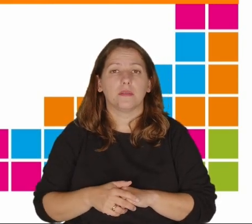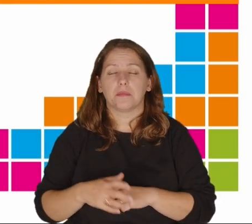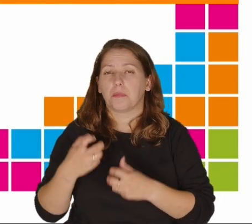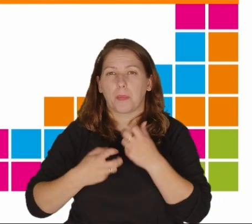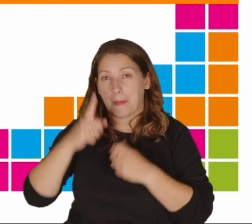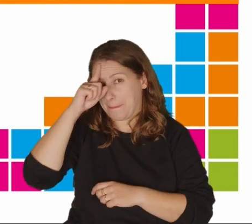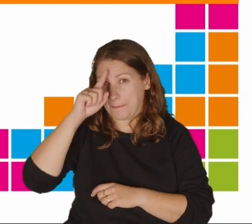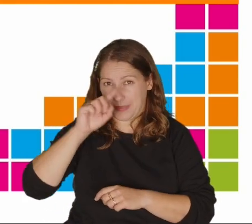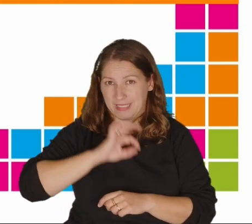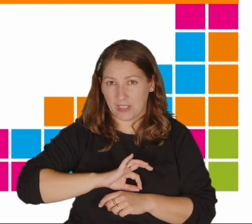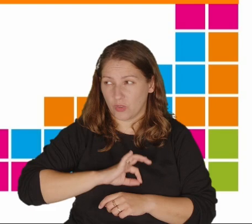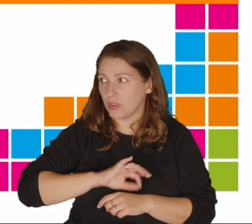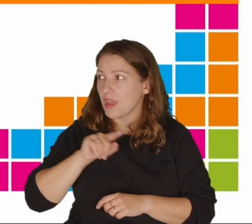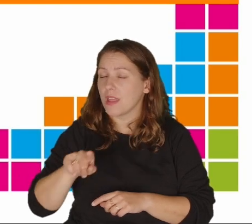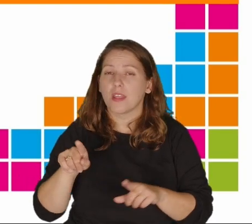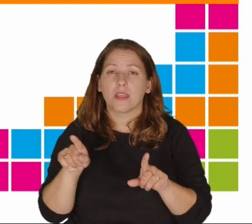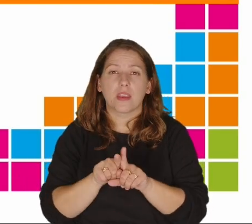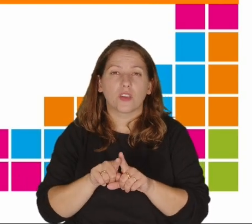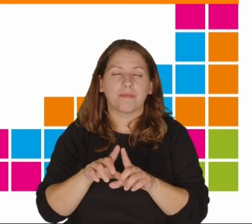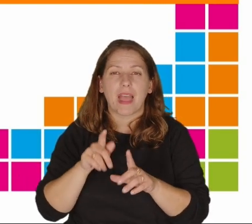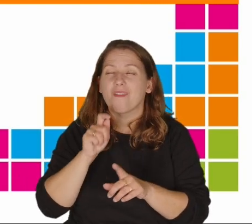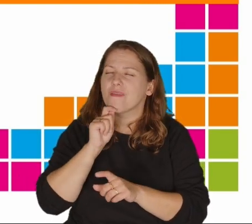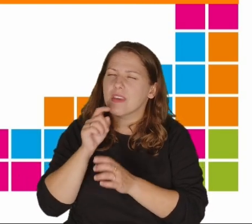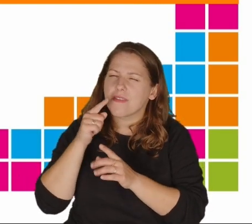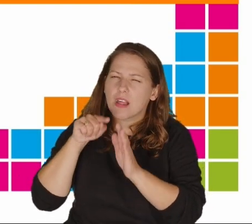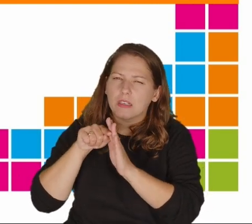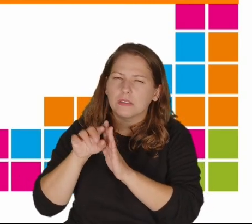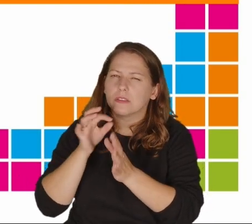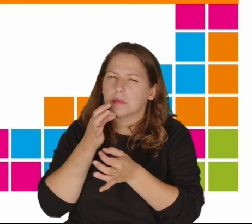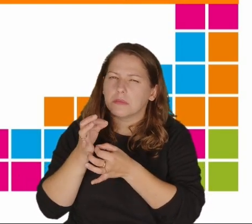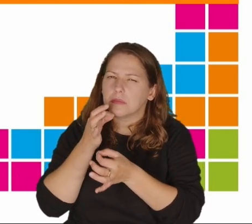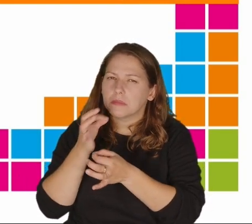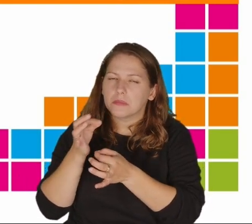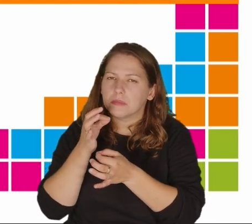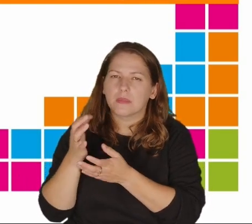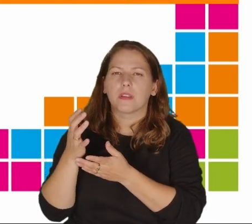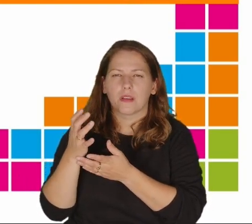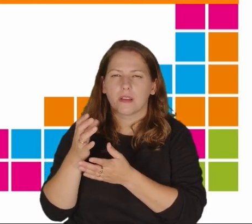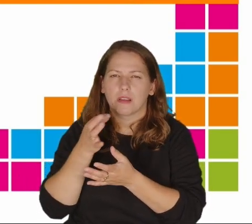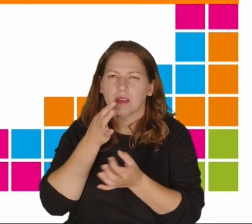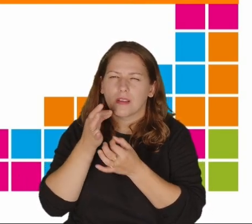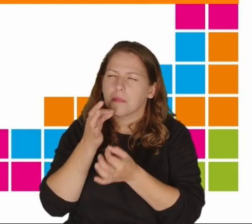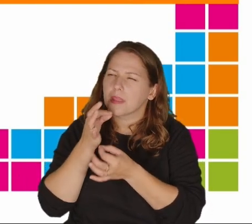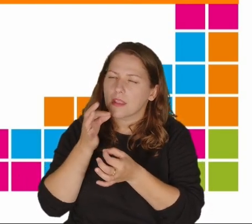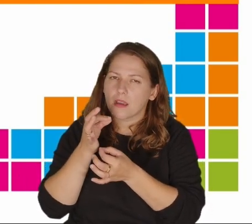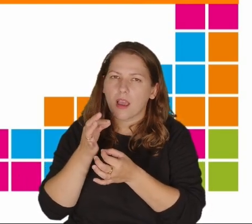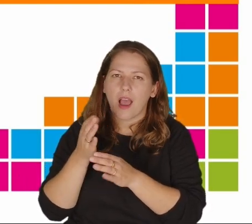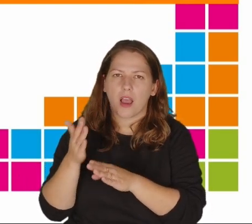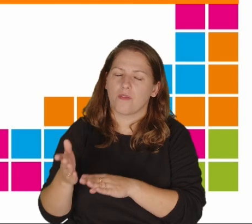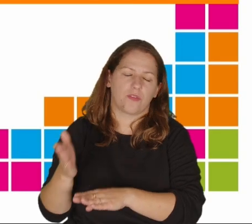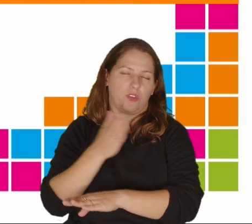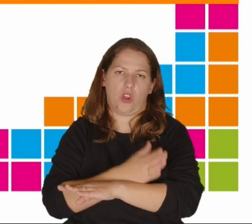problemami psychicznymi i gdzieś w wywiadzie, gdy zbieramy wywiad, okazuje się, że doszło do